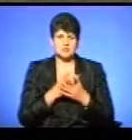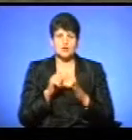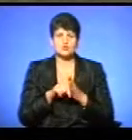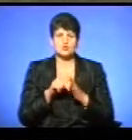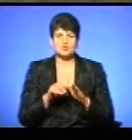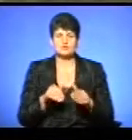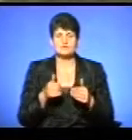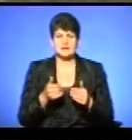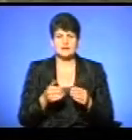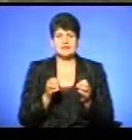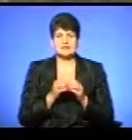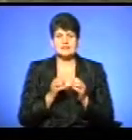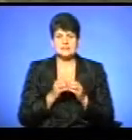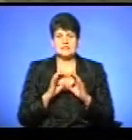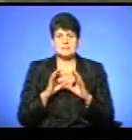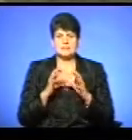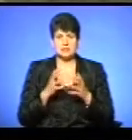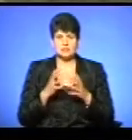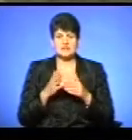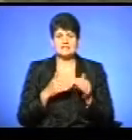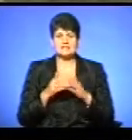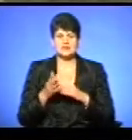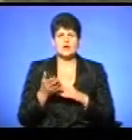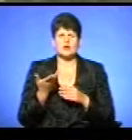звернень. 10-та міжнародна класифікація, якою ми